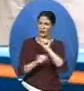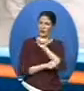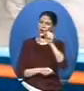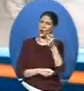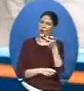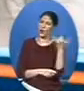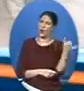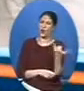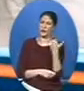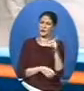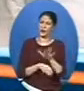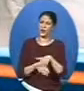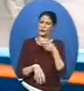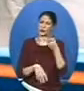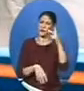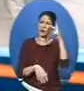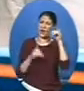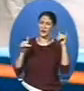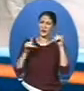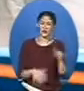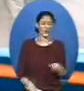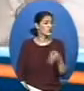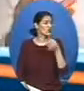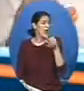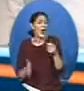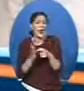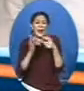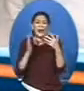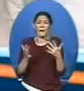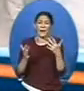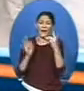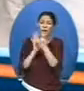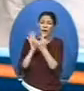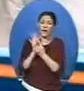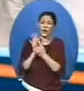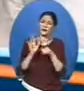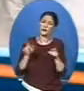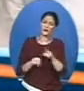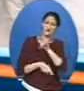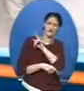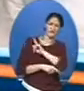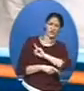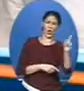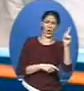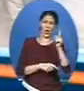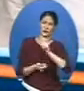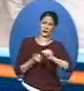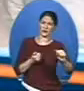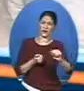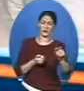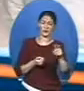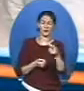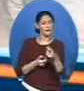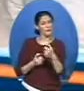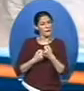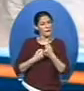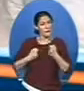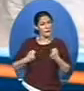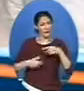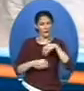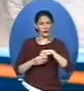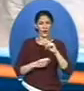ועולה, לא הולך. השאלה שלי, למה חוק? חוק בא לכפות דבר כזה, חוק זה יביא למתח בקהילות